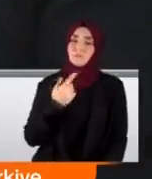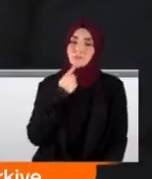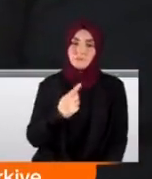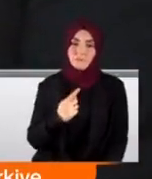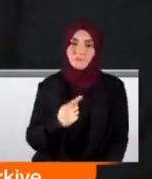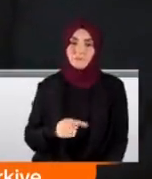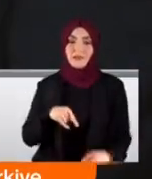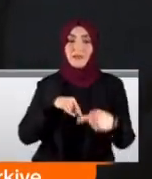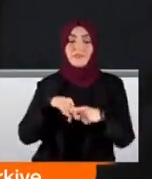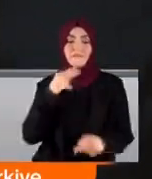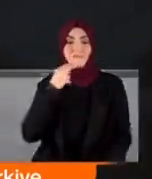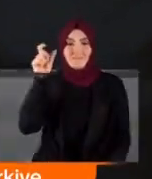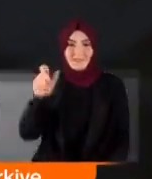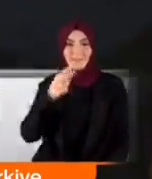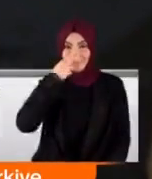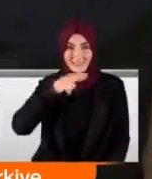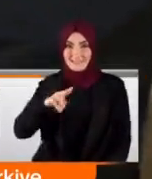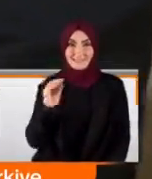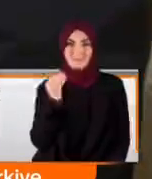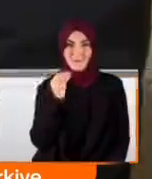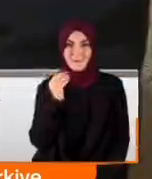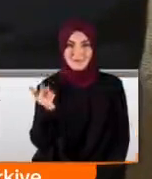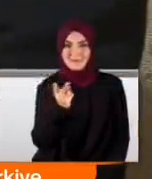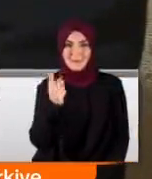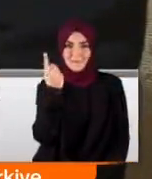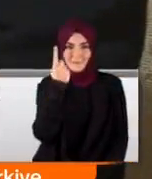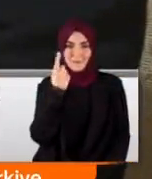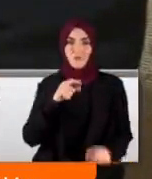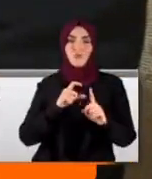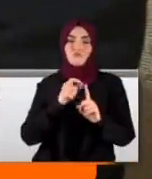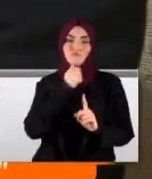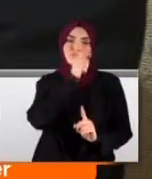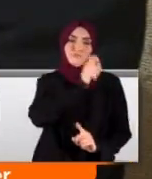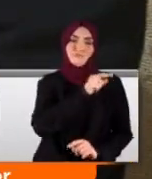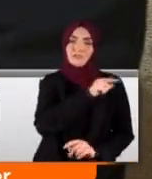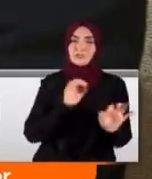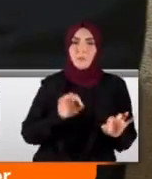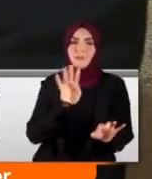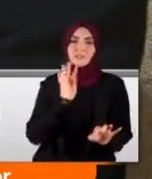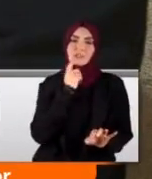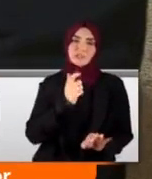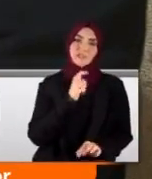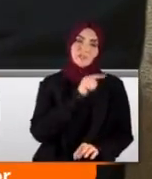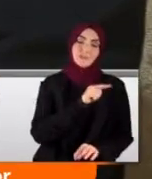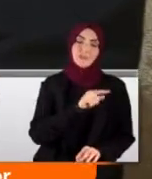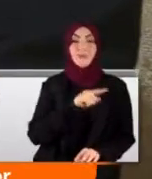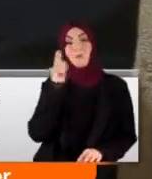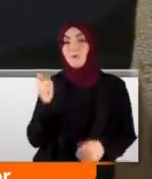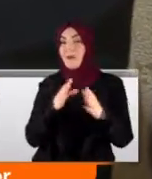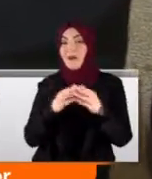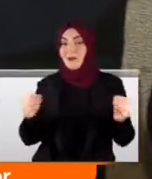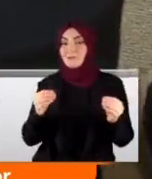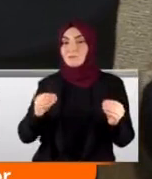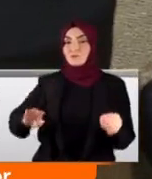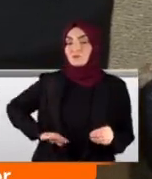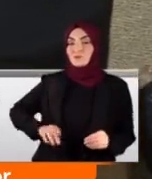bebeklerinden biri Dursun Demirci ve Dursun Demirci şu anda 40 yaşında. Eğer kayıp olan çocuğu şu an hayatta olsaydı o da